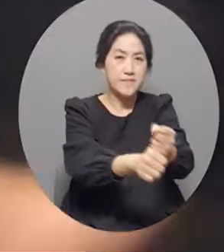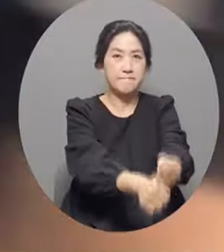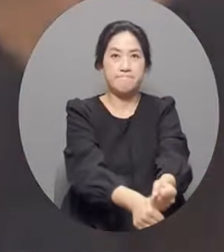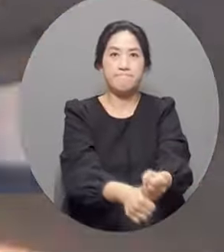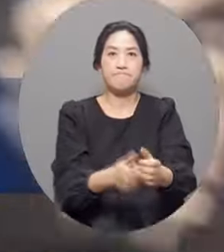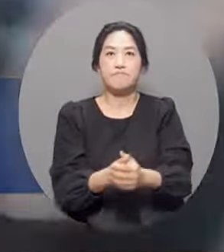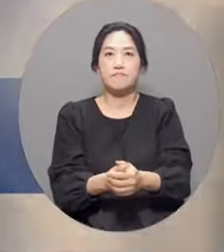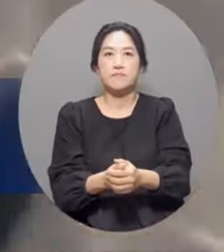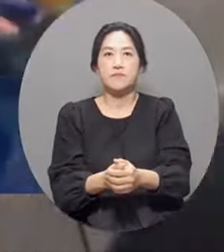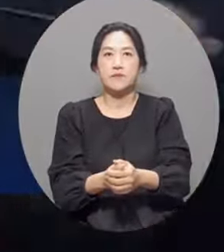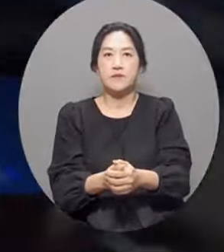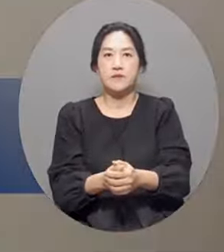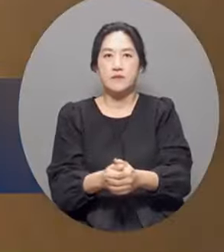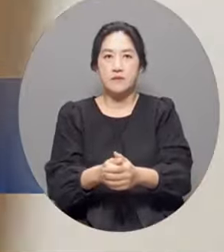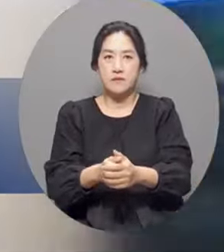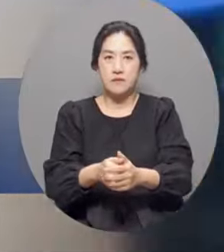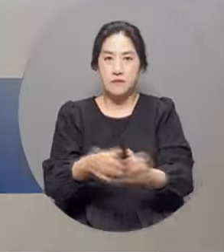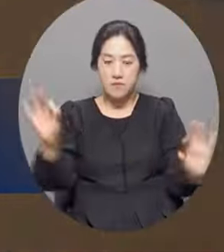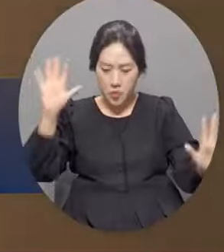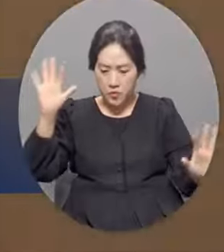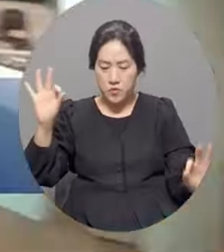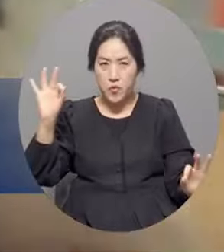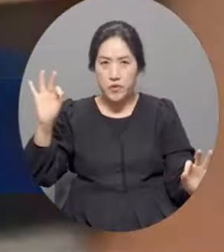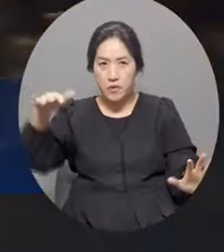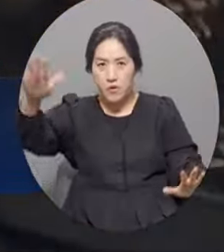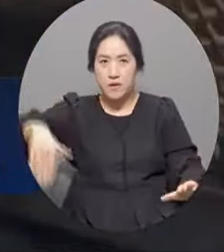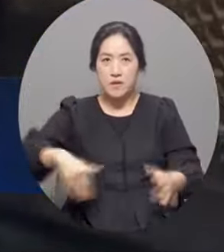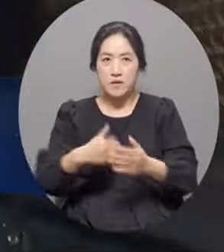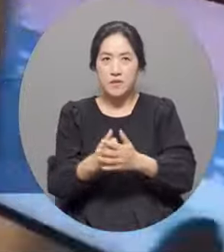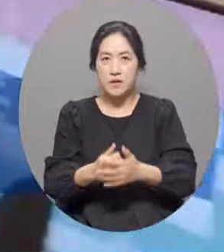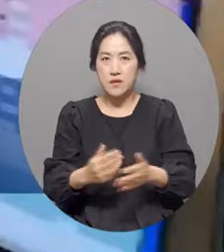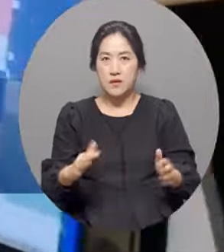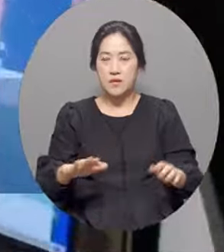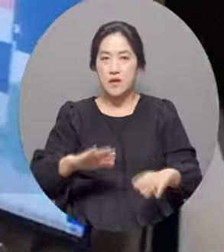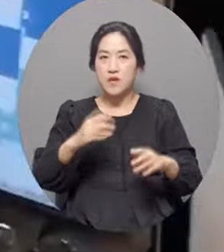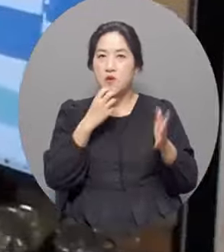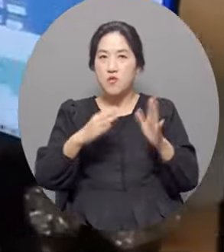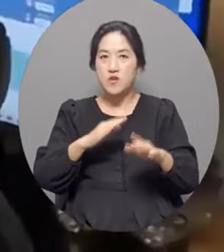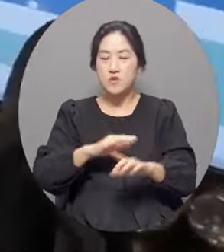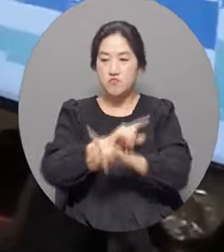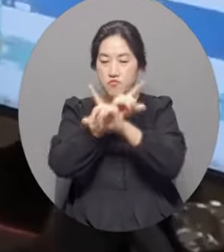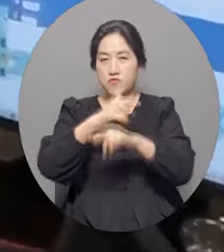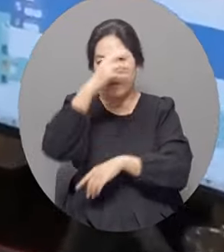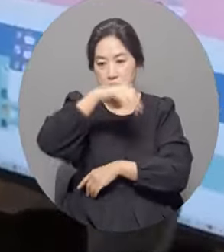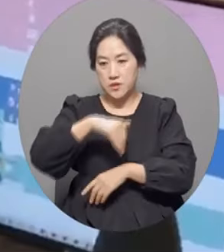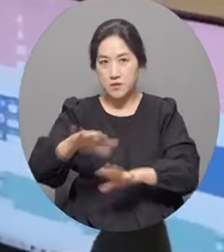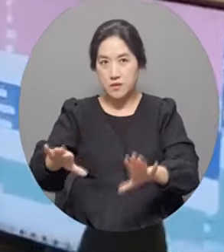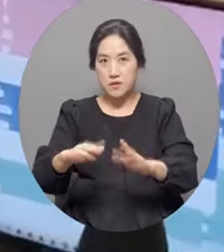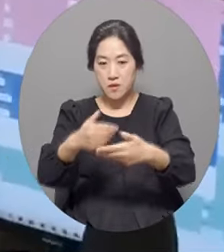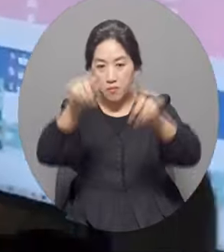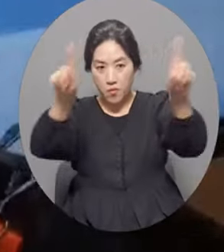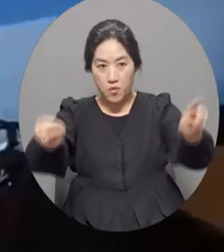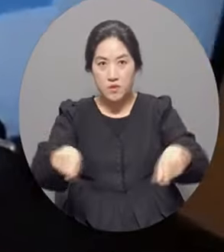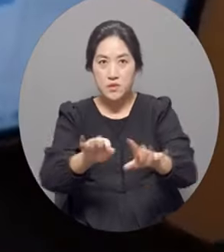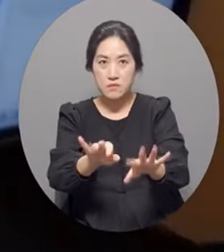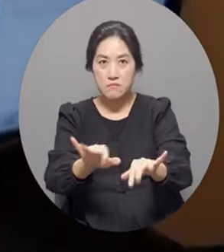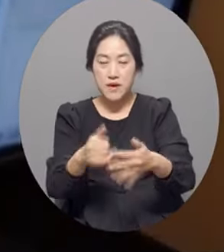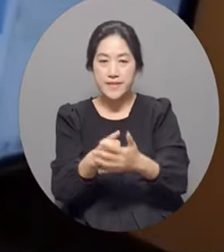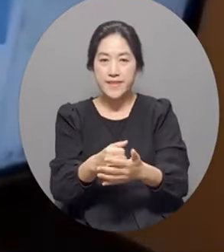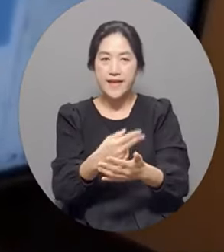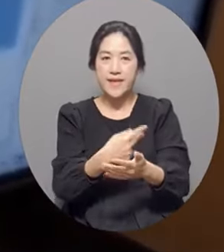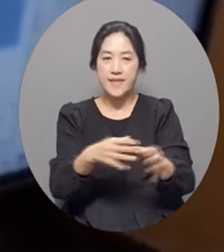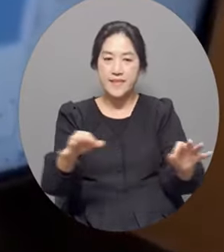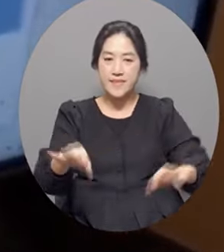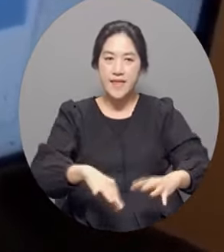불러와요 손때 불러와요 불러와 경찰 청해요 다 이쪽으로 와 방 안에 있는 모니터 위로는 단타 수익